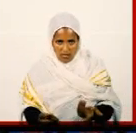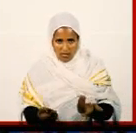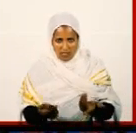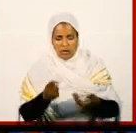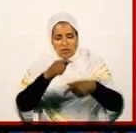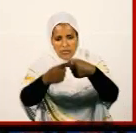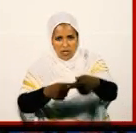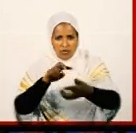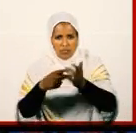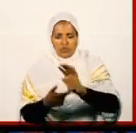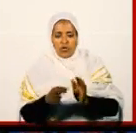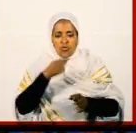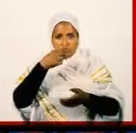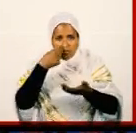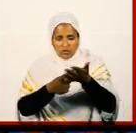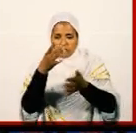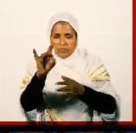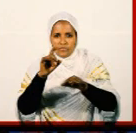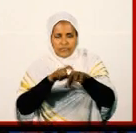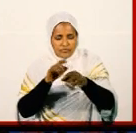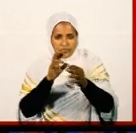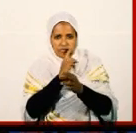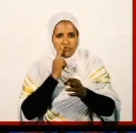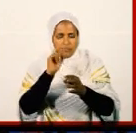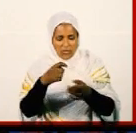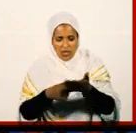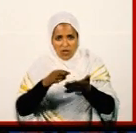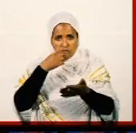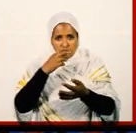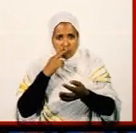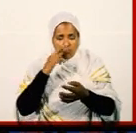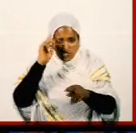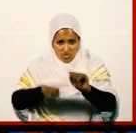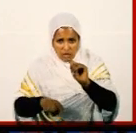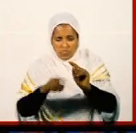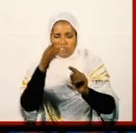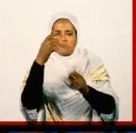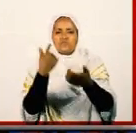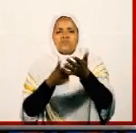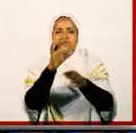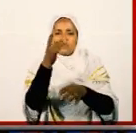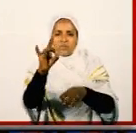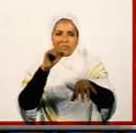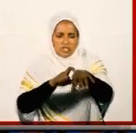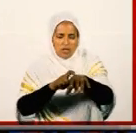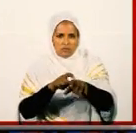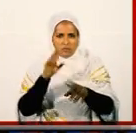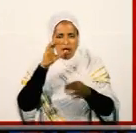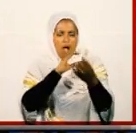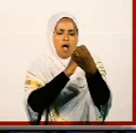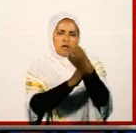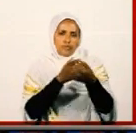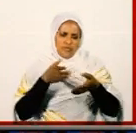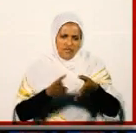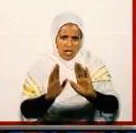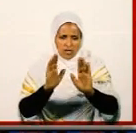ያው ምን ሸጋገረ ወደዛ ምን ሄደው እንቆርባለን ስንል 18 ሰዓት መጾም አለብን። ያን መጾም እንኳን የማይችል ሰው 15 ሰዓት ነው መጾም ያለበት ነው የሚባለው እንደ